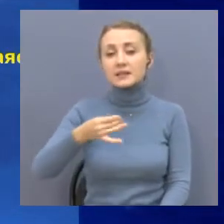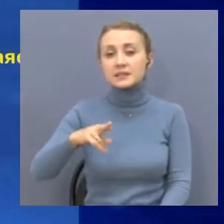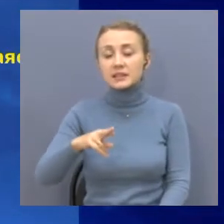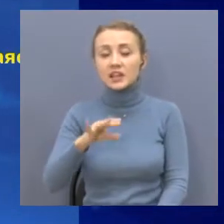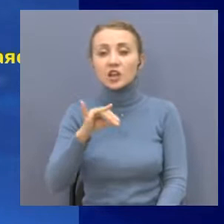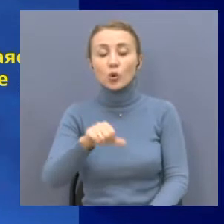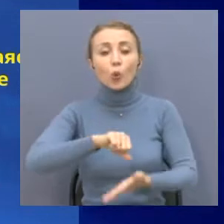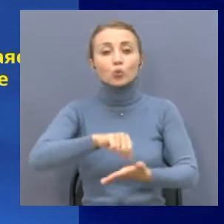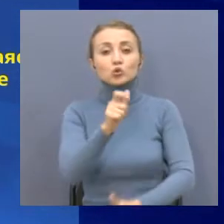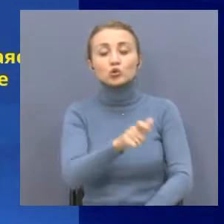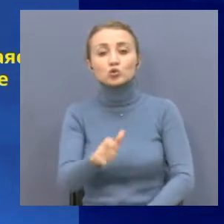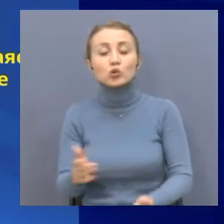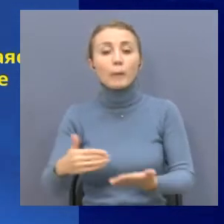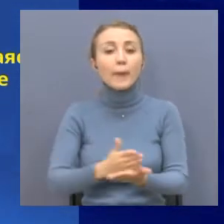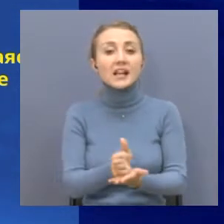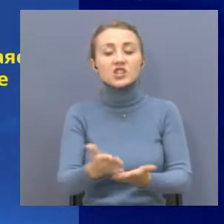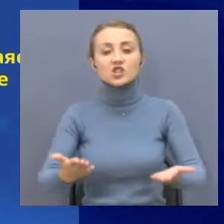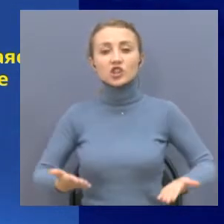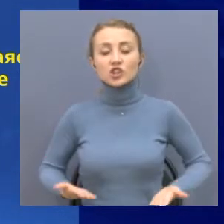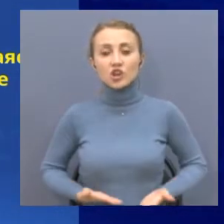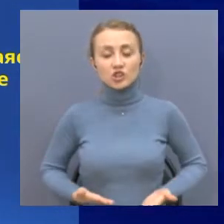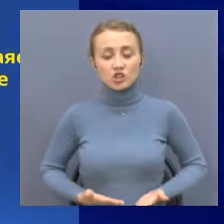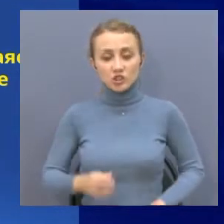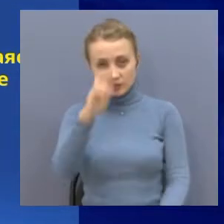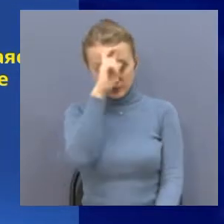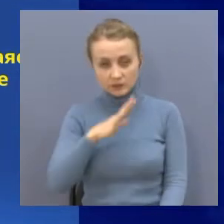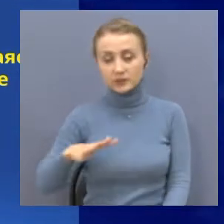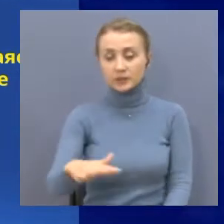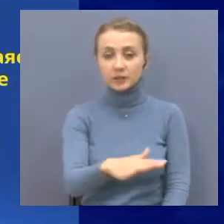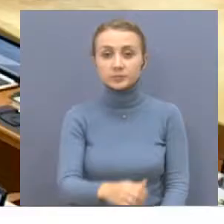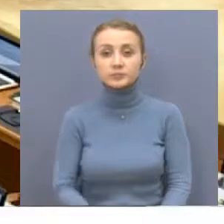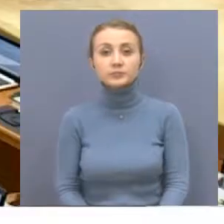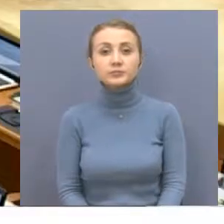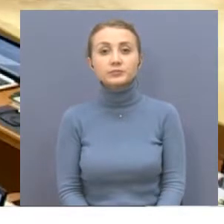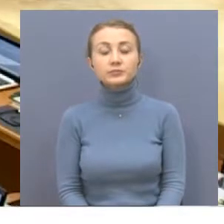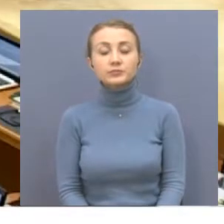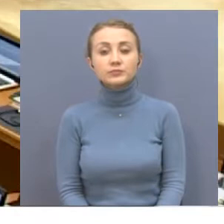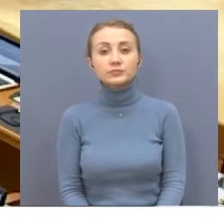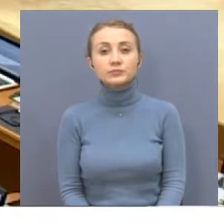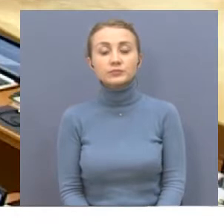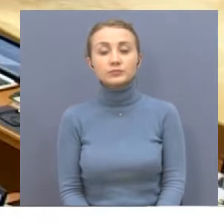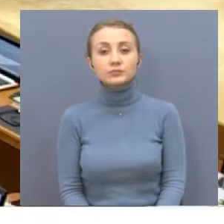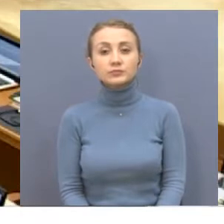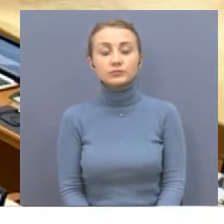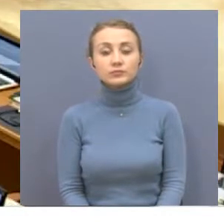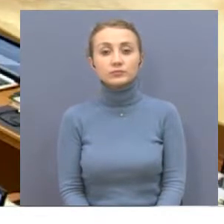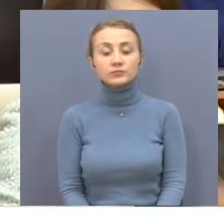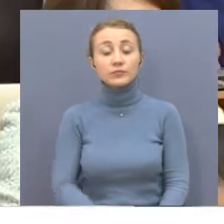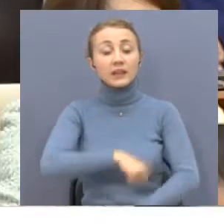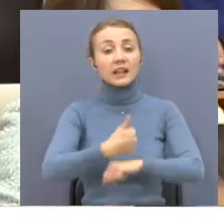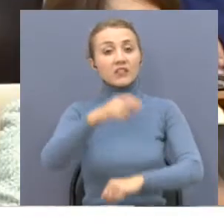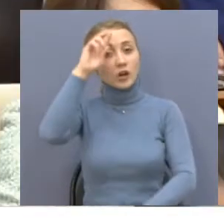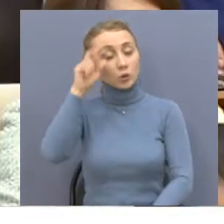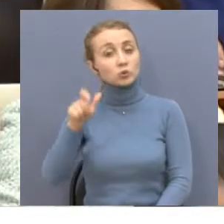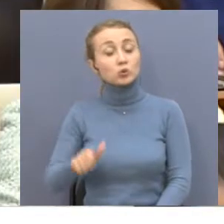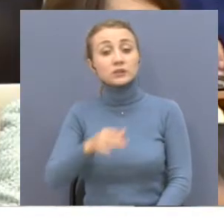өміріне азаматтардың қатысу аясын кеңейту жөнінде шаралар қабылданды. Мемлекет басшысы жаңа сайлау науқанында